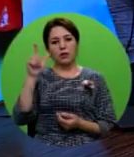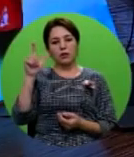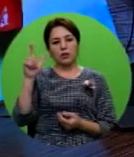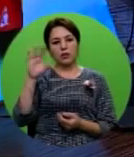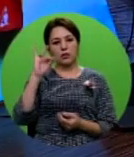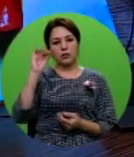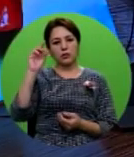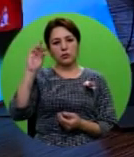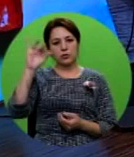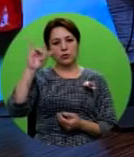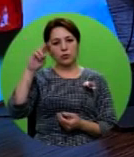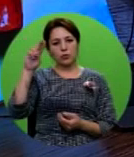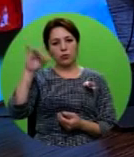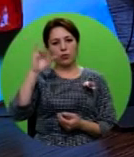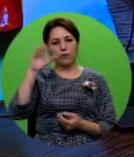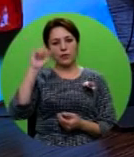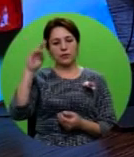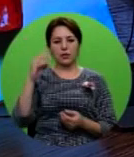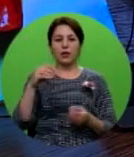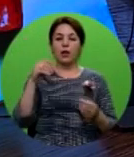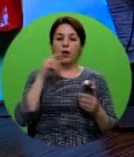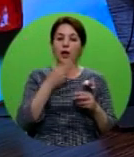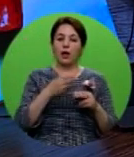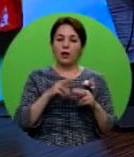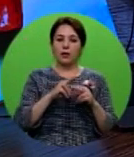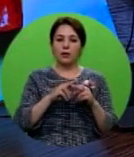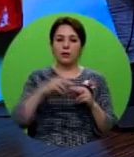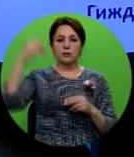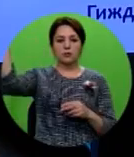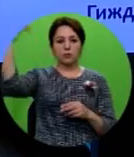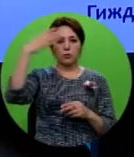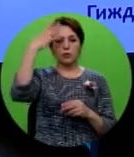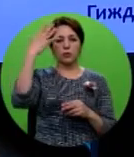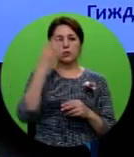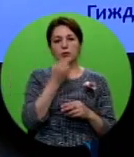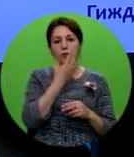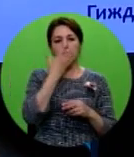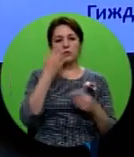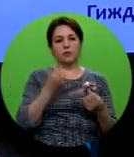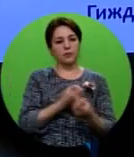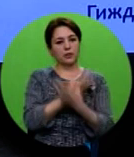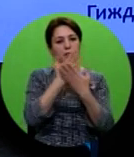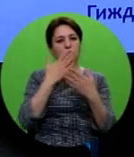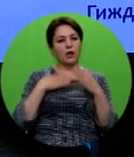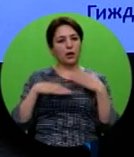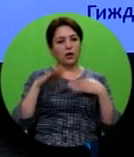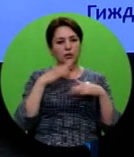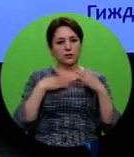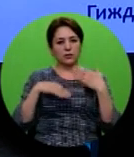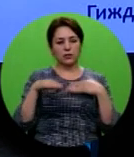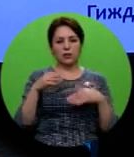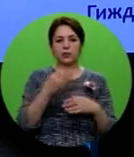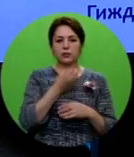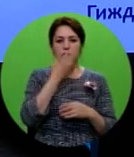Гиждуванская керамика, она солнечная, теплая, можно сказать, праздничная, радостная. В ней преобладание